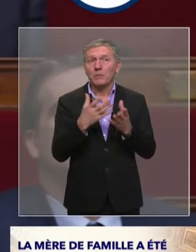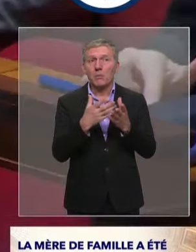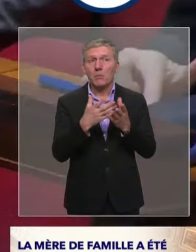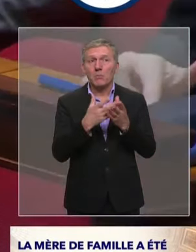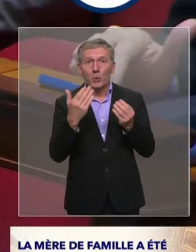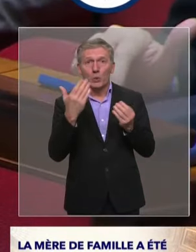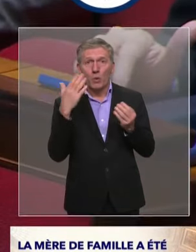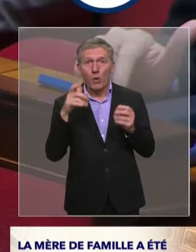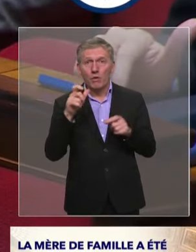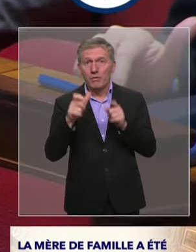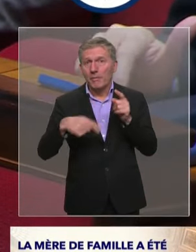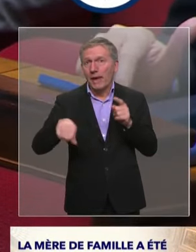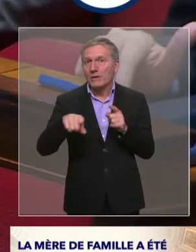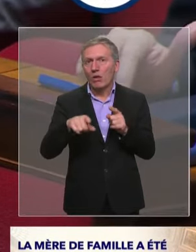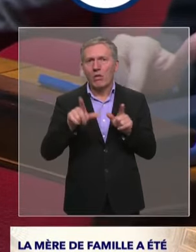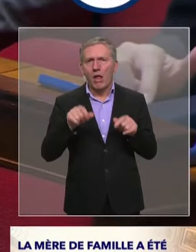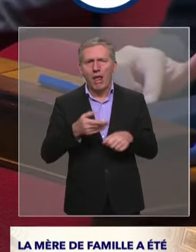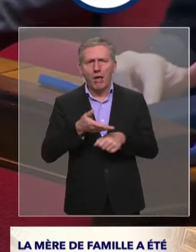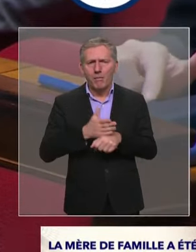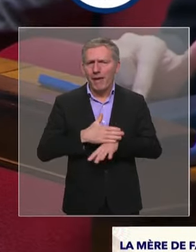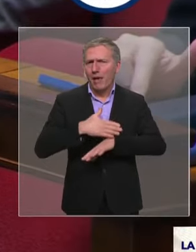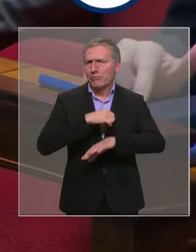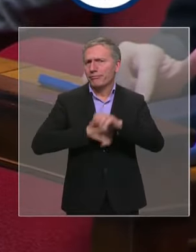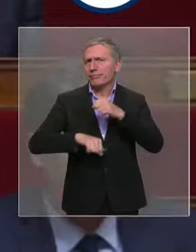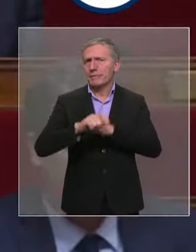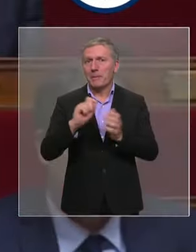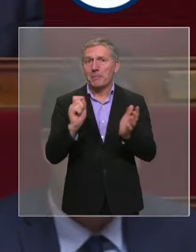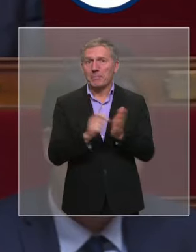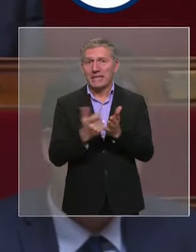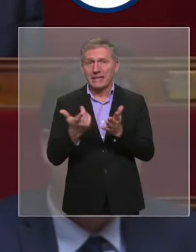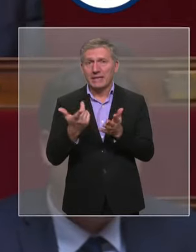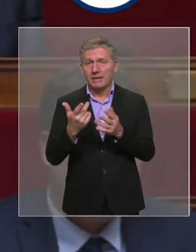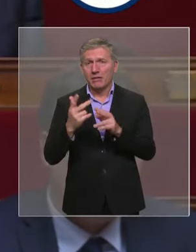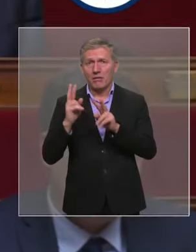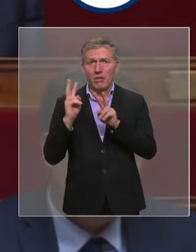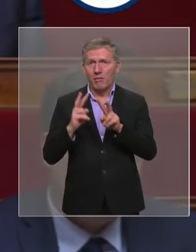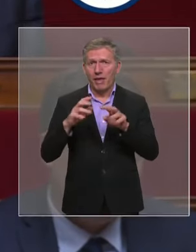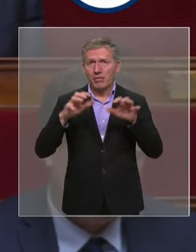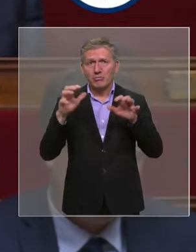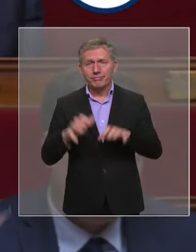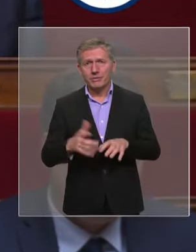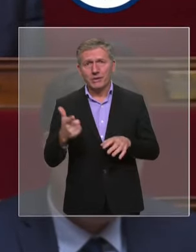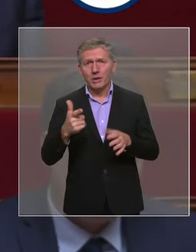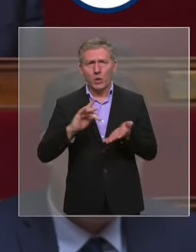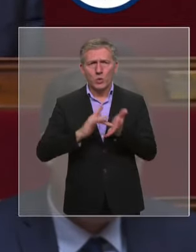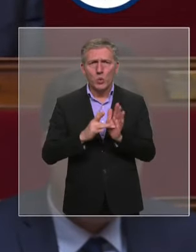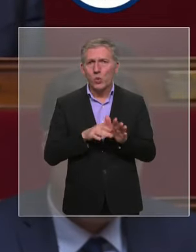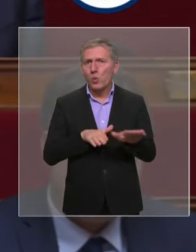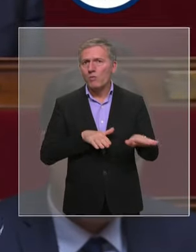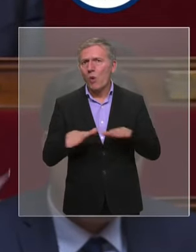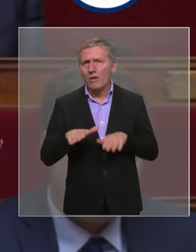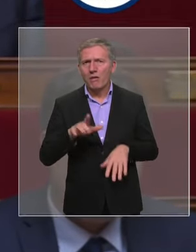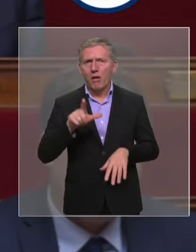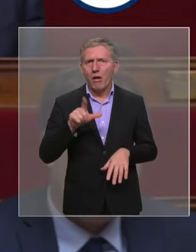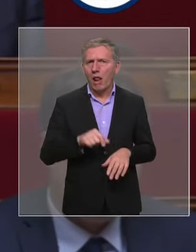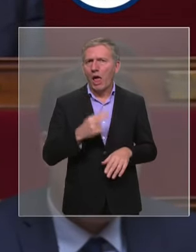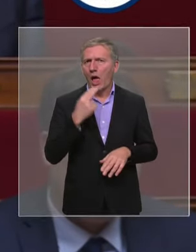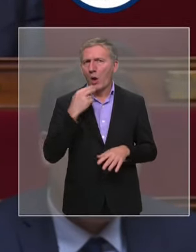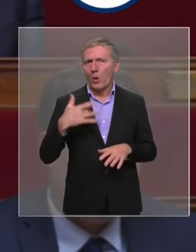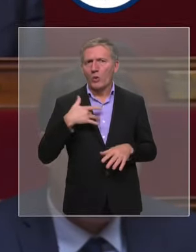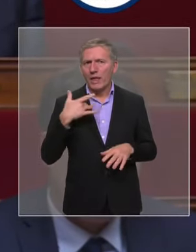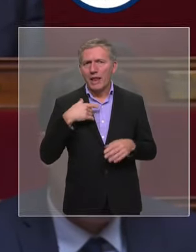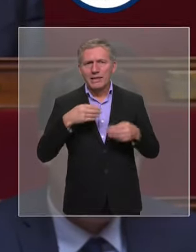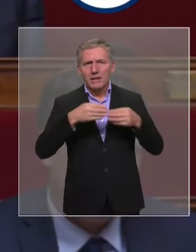sur le pont durant ces épisodes Cévenol. Ils ont utilisé tous les moyens à leur disposition.